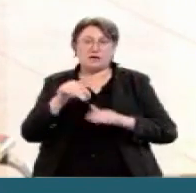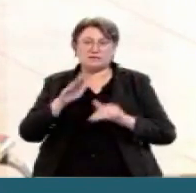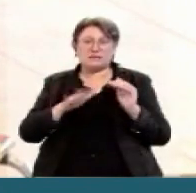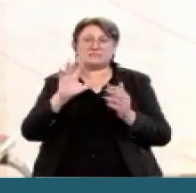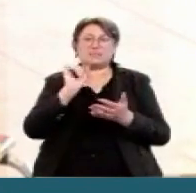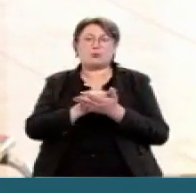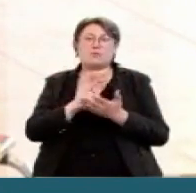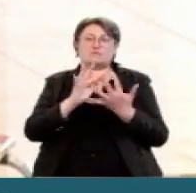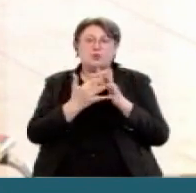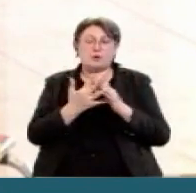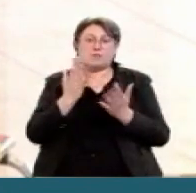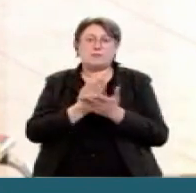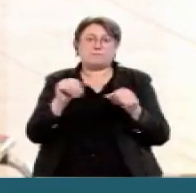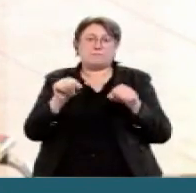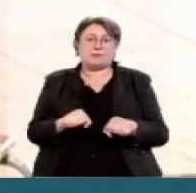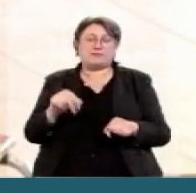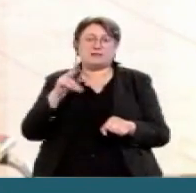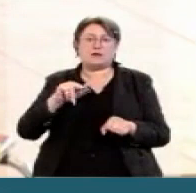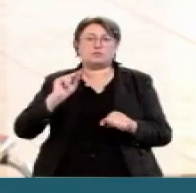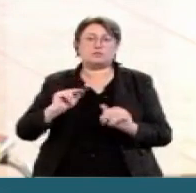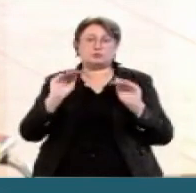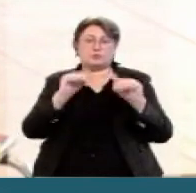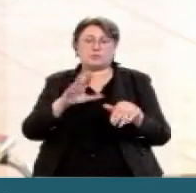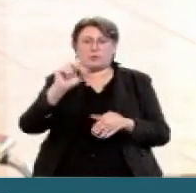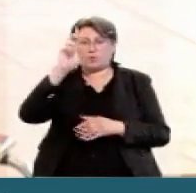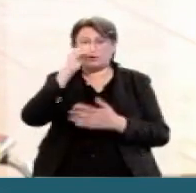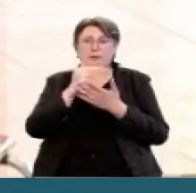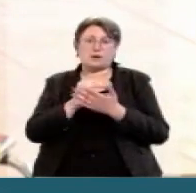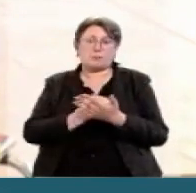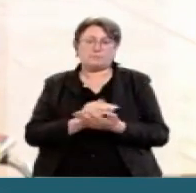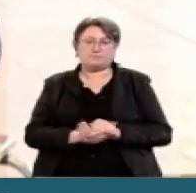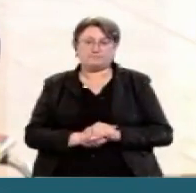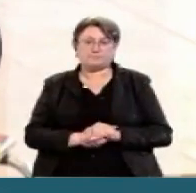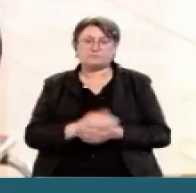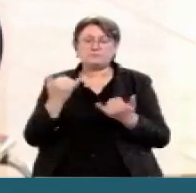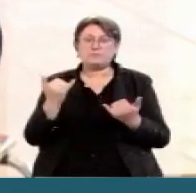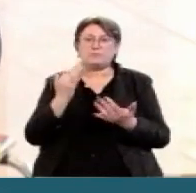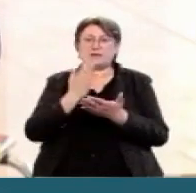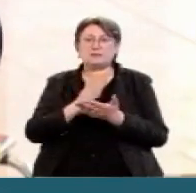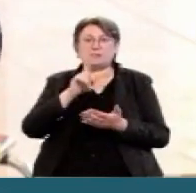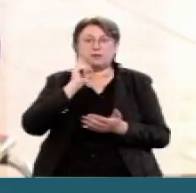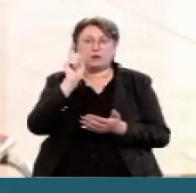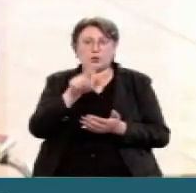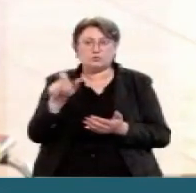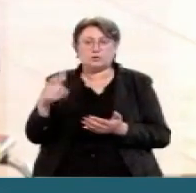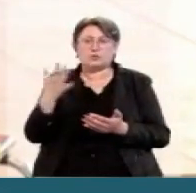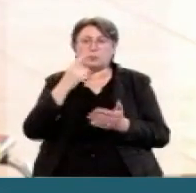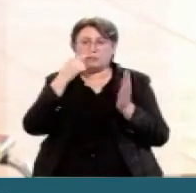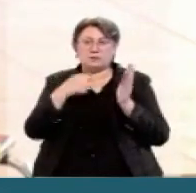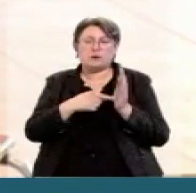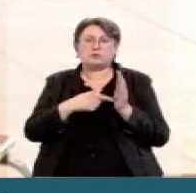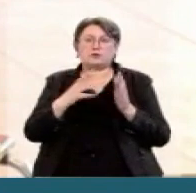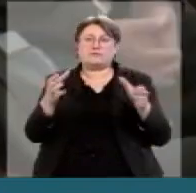орналасу құқығына ие болды. Бүгінгі күні НИТ санатына кіретін жастар бар. Халықаралық ұйымдармен бірлесе отырып, олар үшін даму индексін